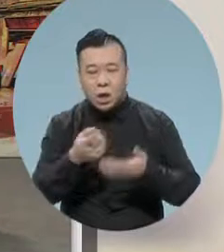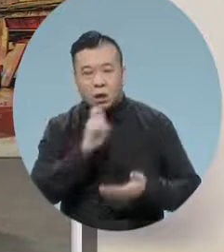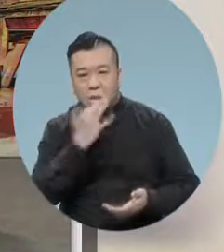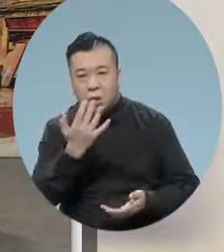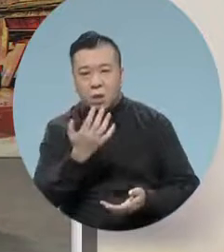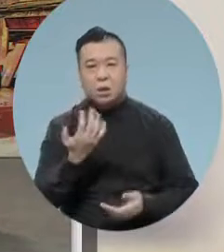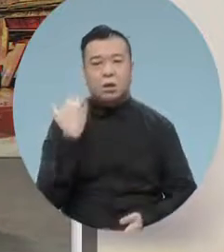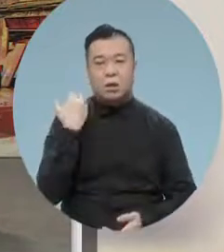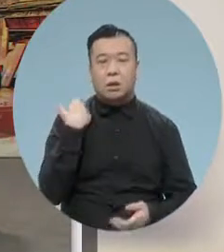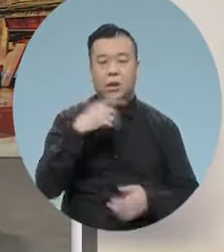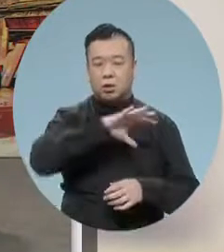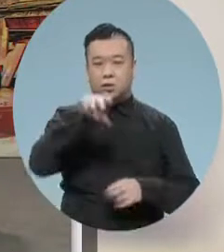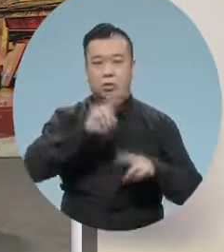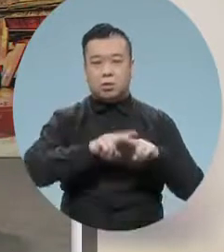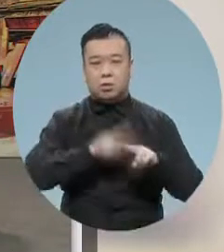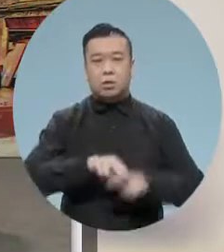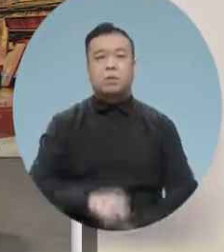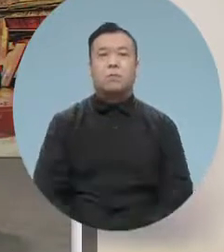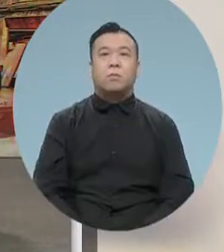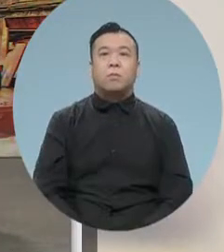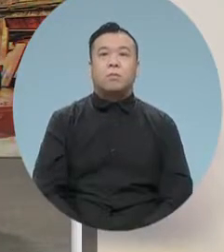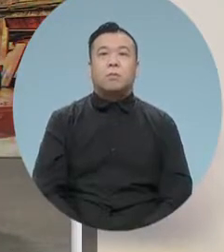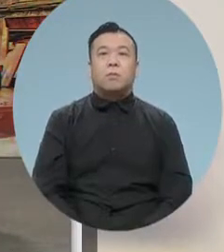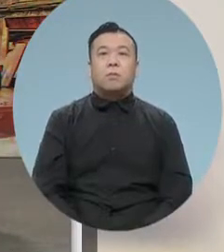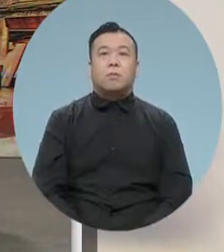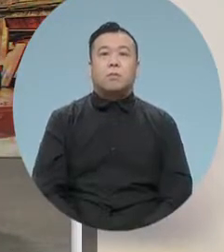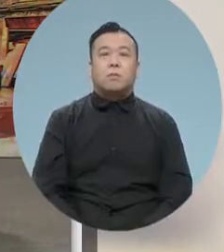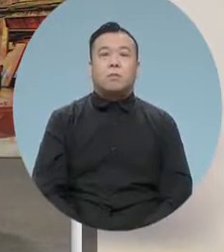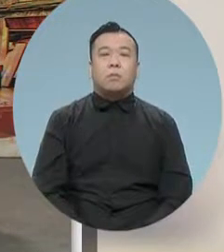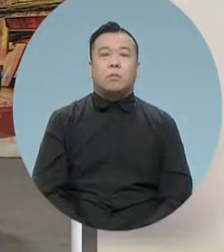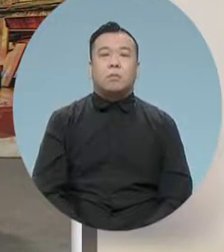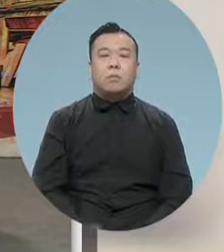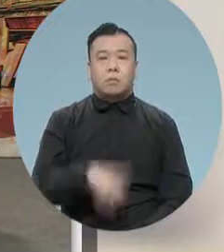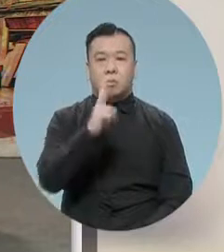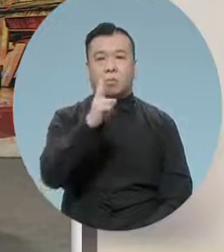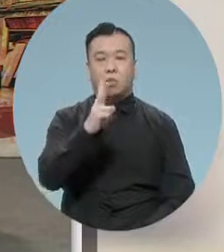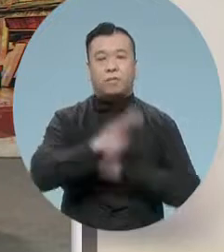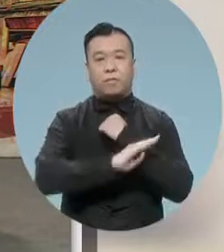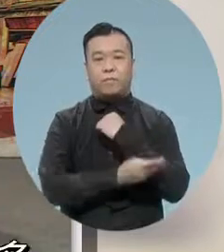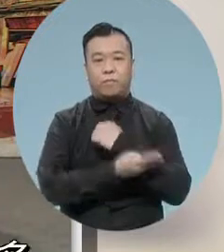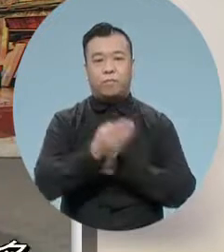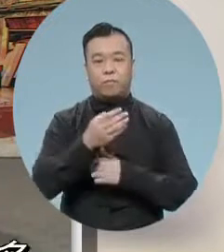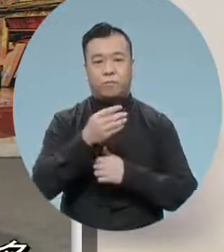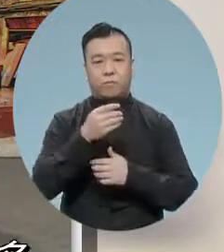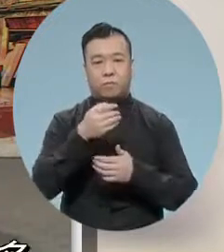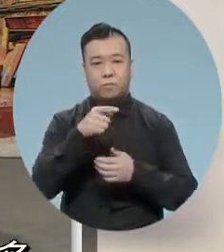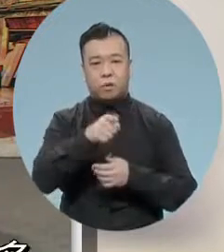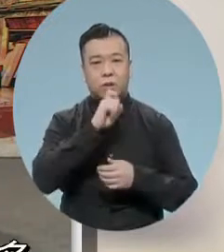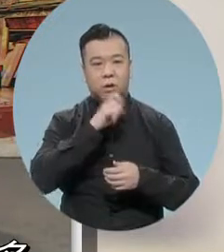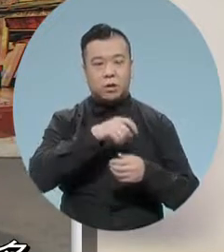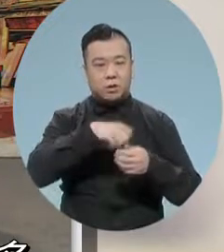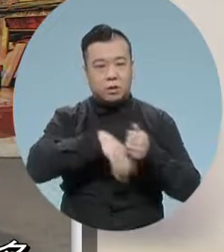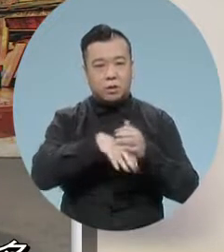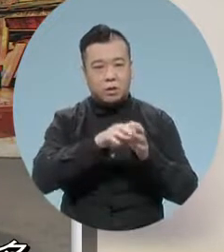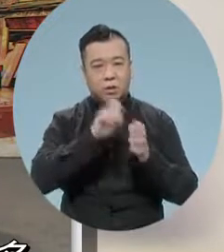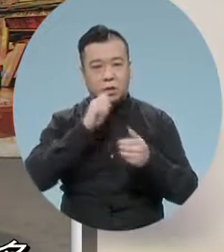呢，全中國呢就是有2部法律，一部憲法，